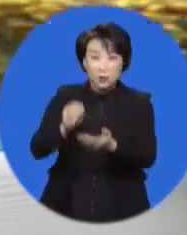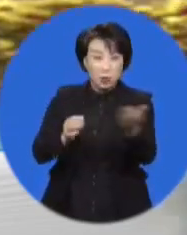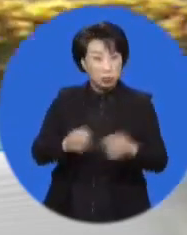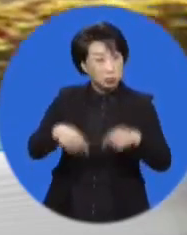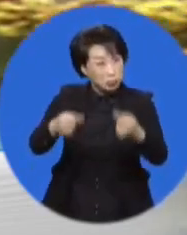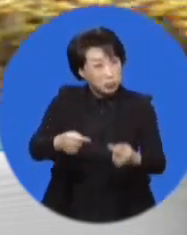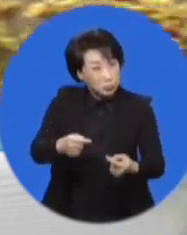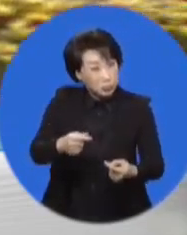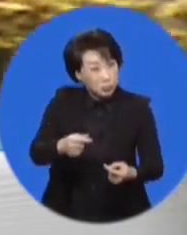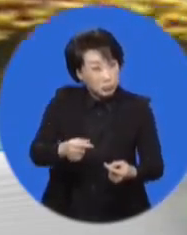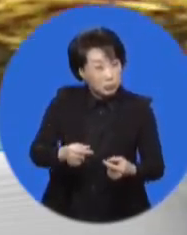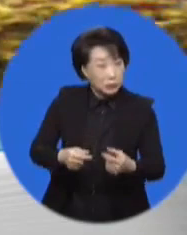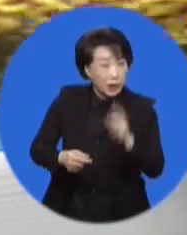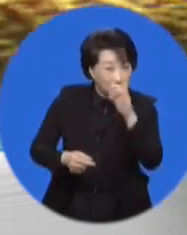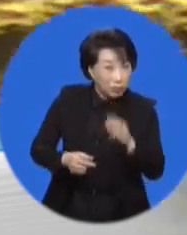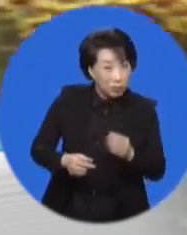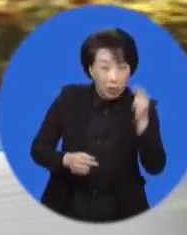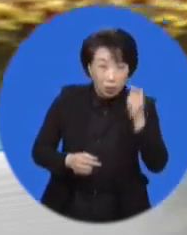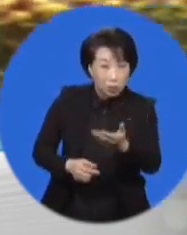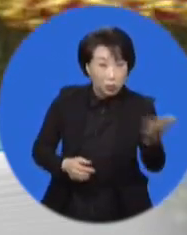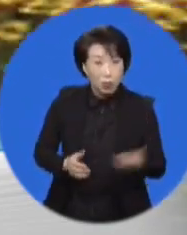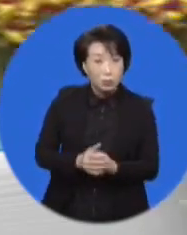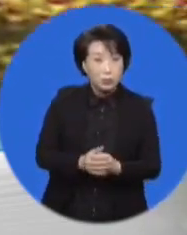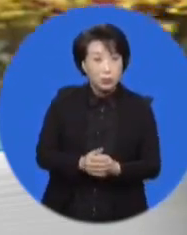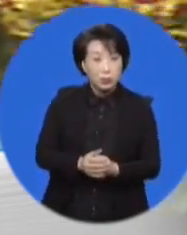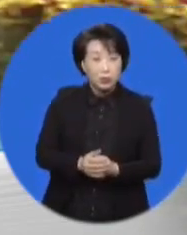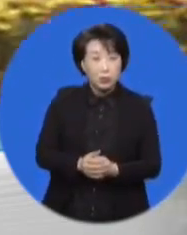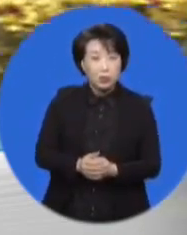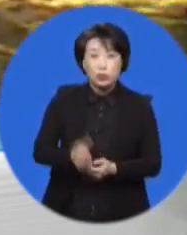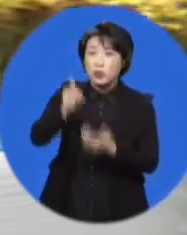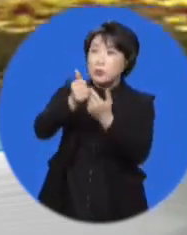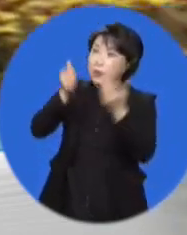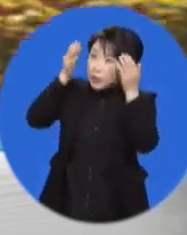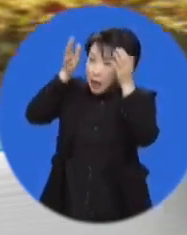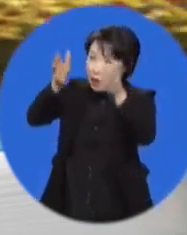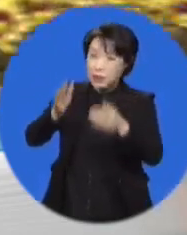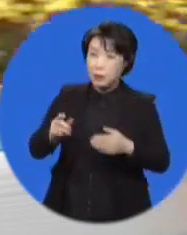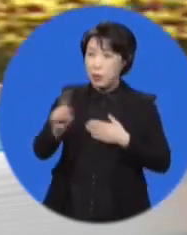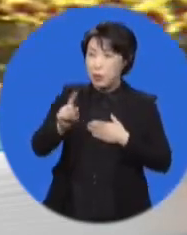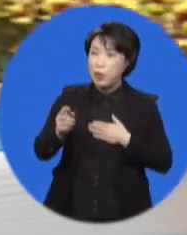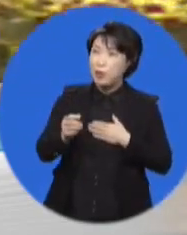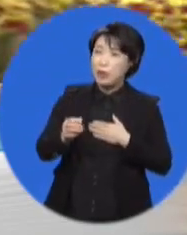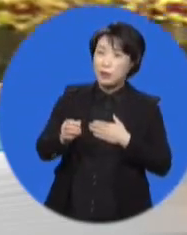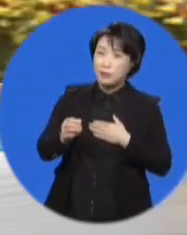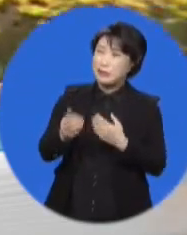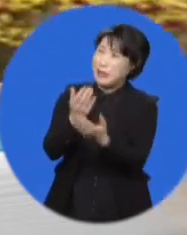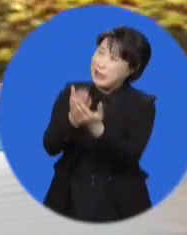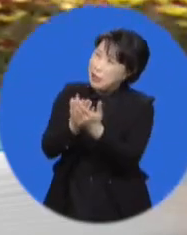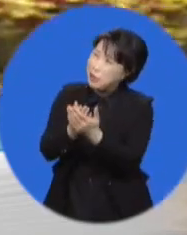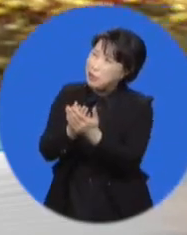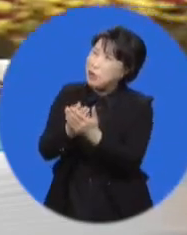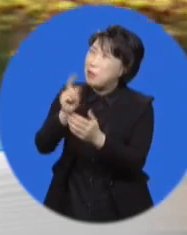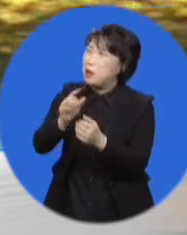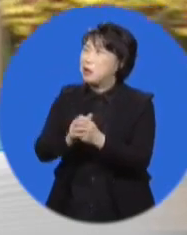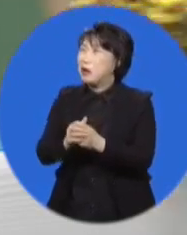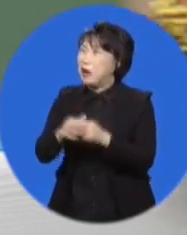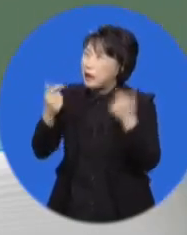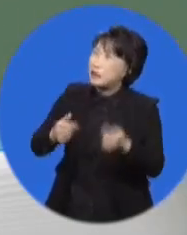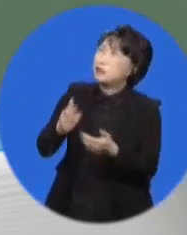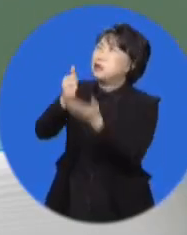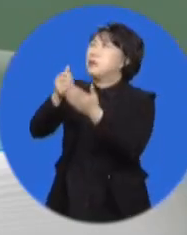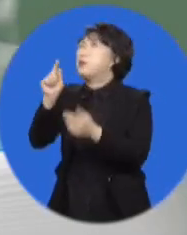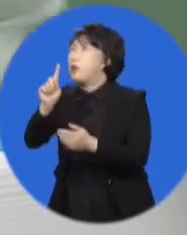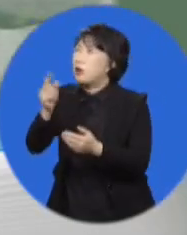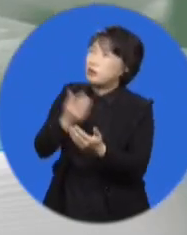성탄절에. 응? 어떻게 이분에게 이분을 향해서 뭘 달라고 말하고 뜯어먹을 말하고 뜯어먹으려고